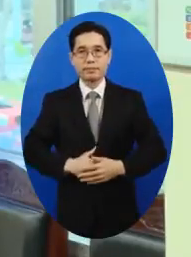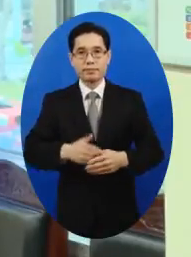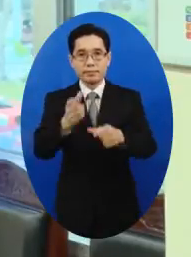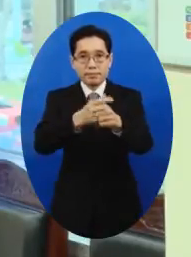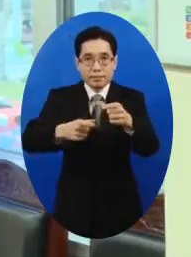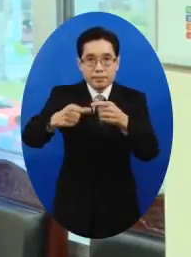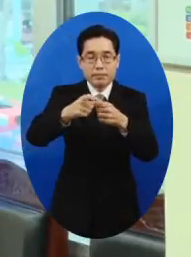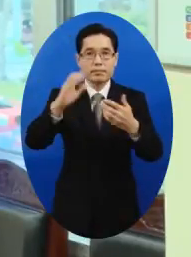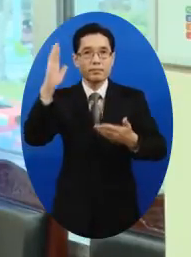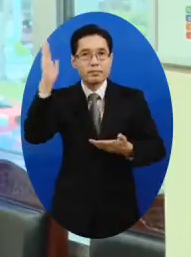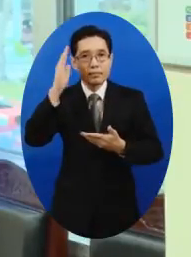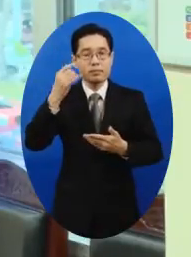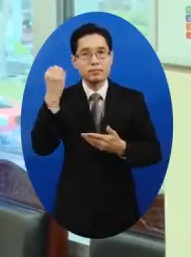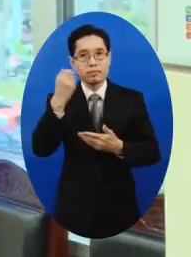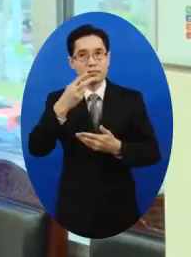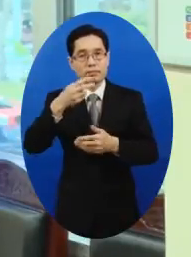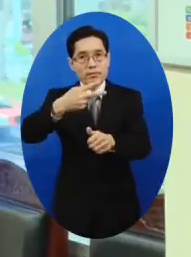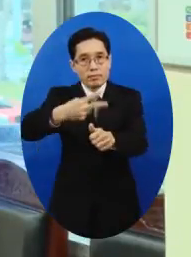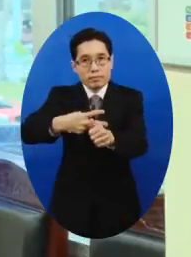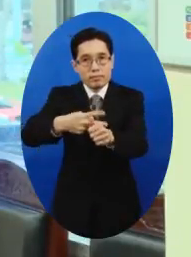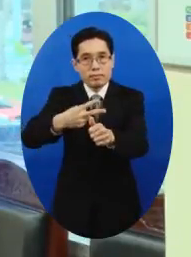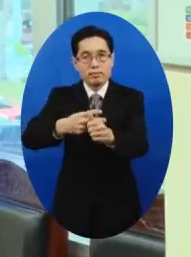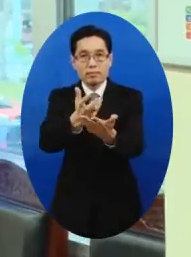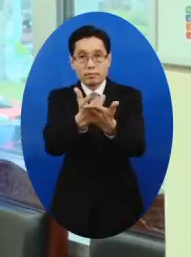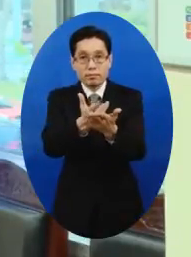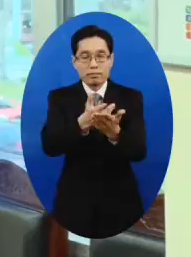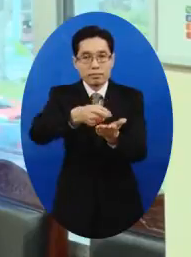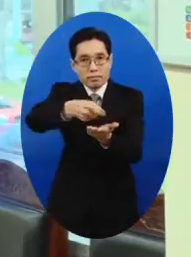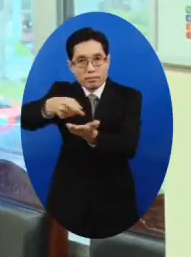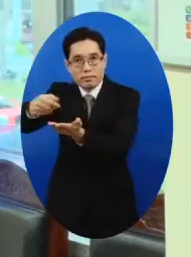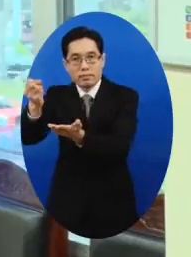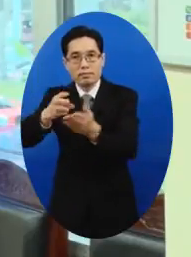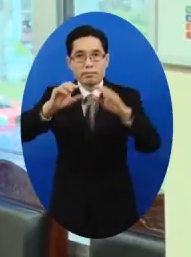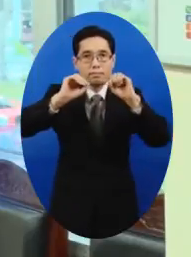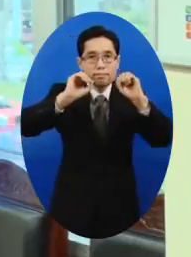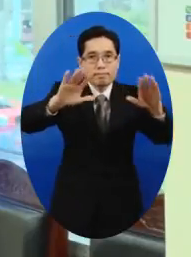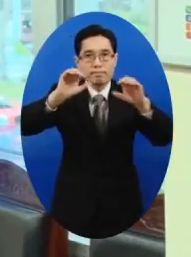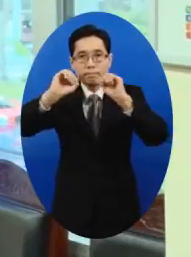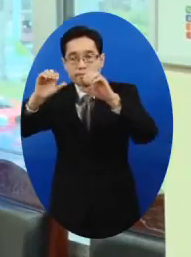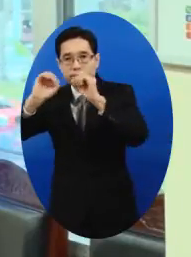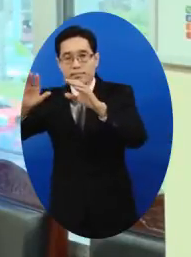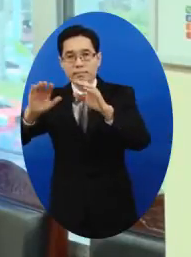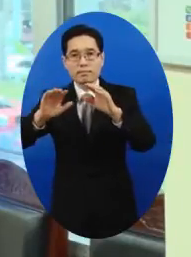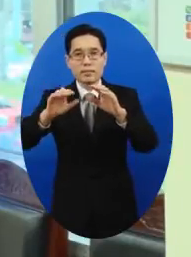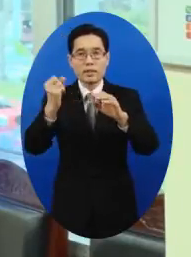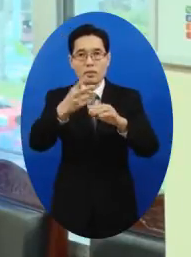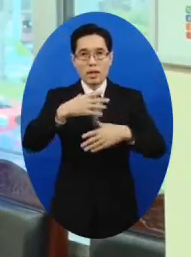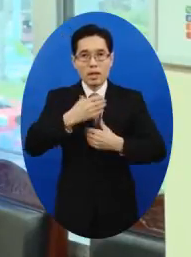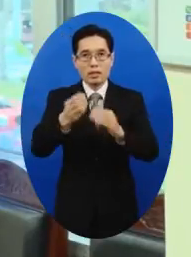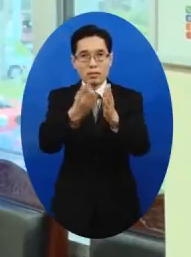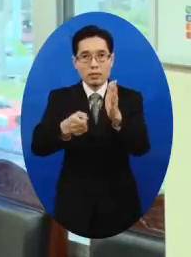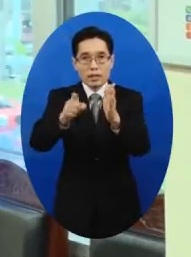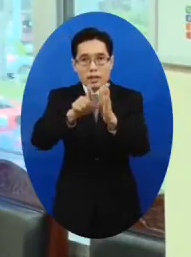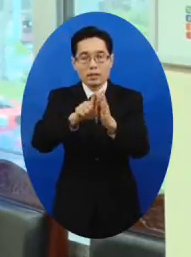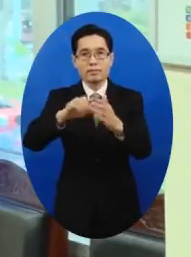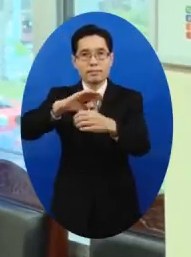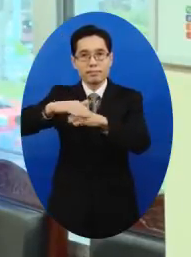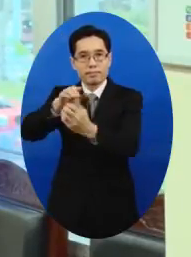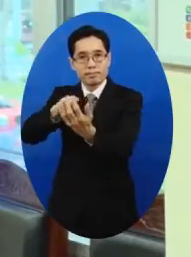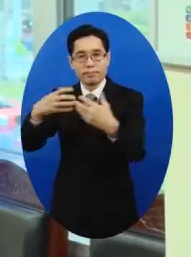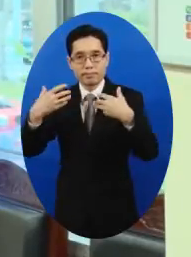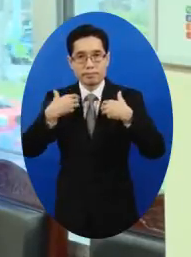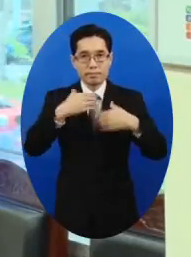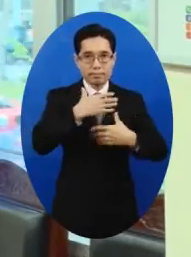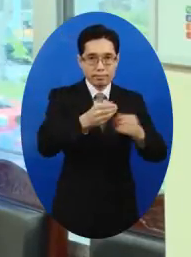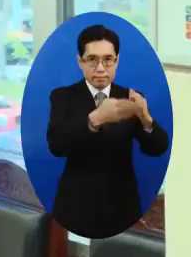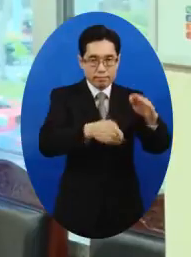학생 및 교직원 교육자료 지원 캠페인과 광고 등 안전문화 확산을 위해 되고 교육청 관점 부분 공단이